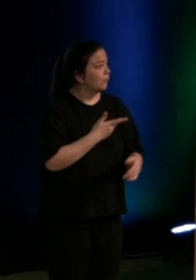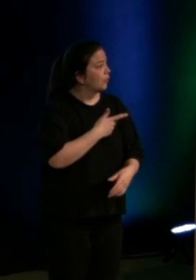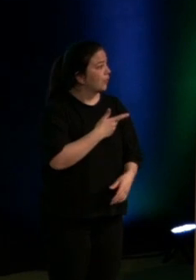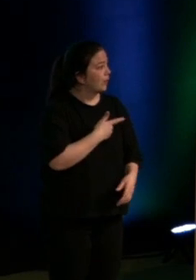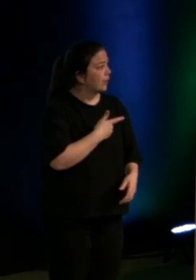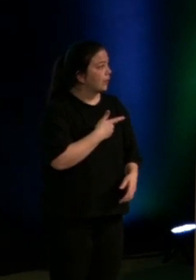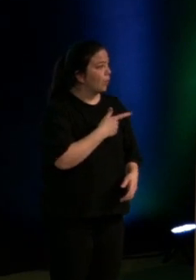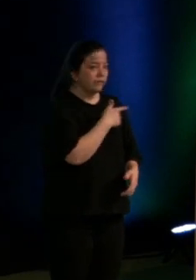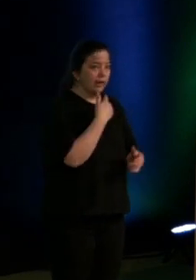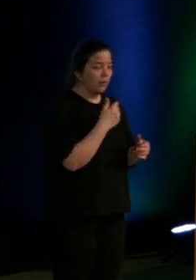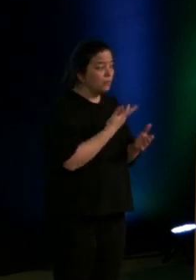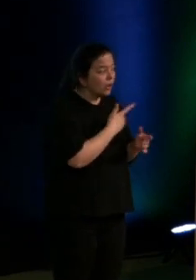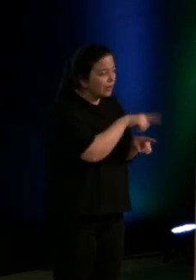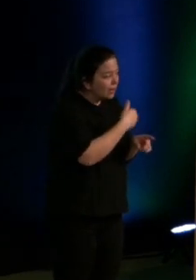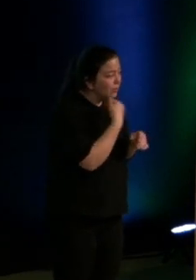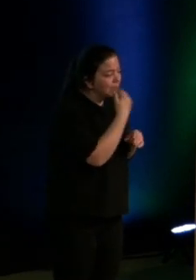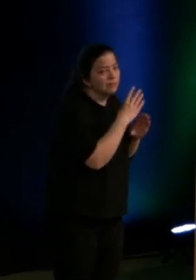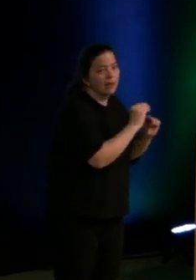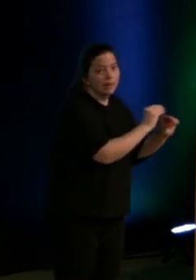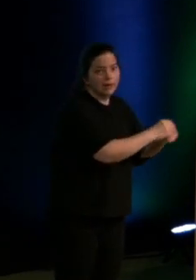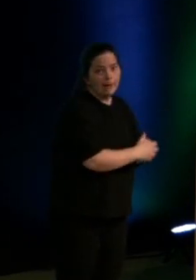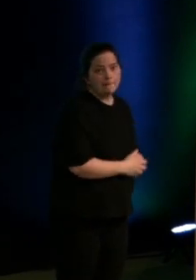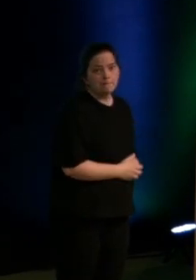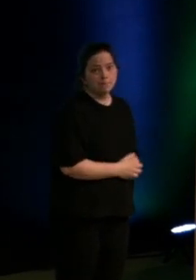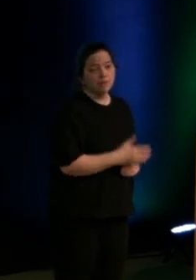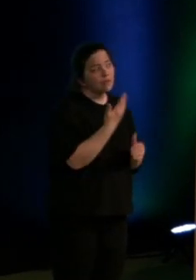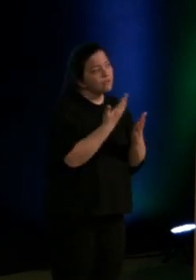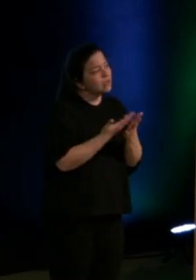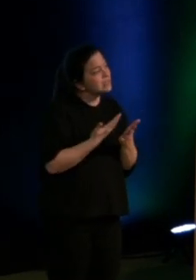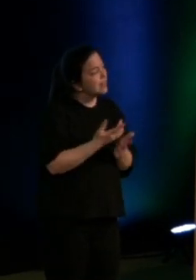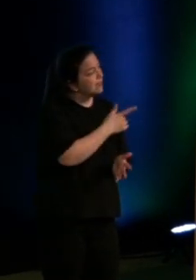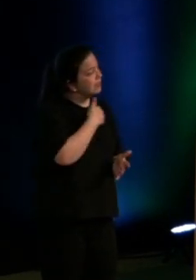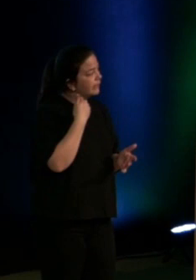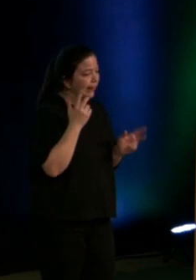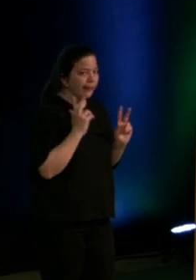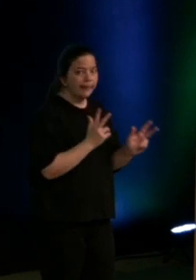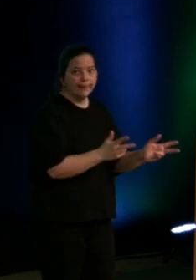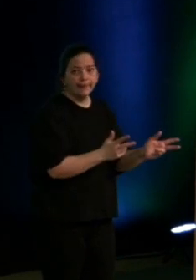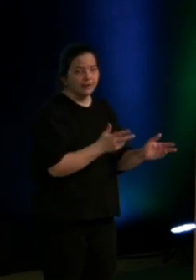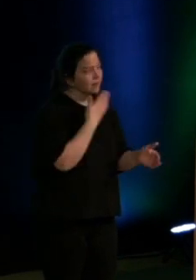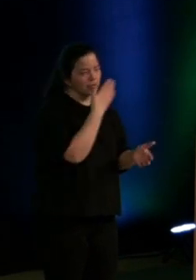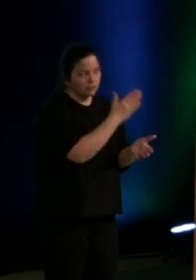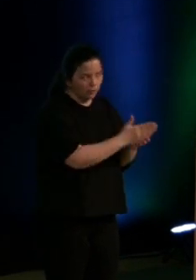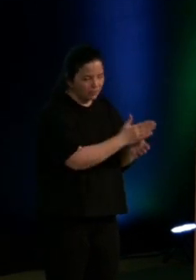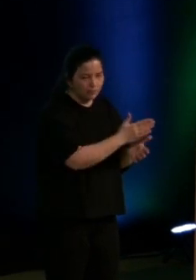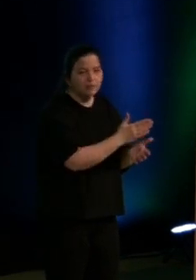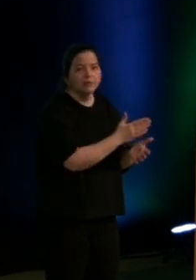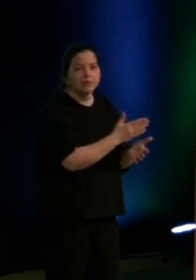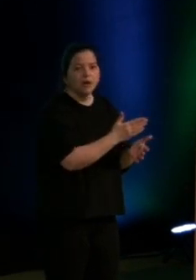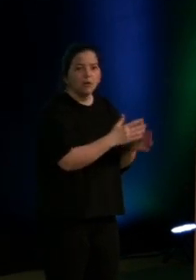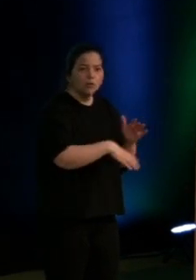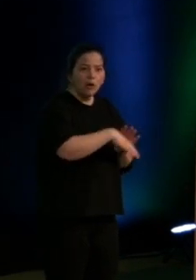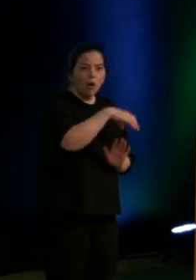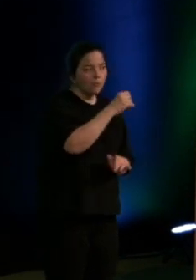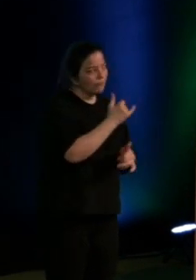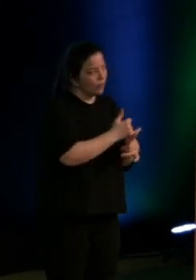ikke har tatt tak i for eksempel så klarer ikke vi i alle fall ikke godt nok da og adressere